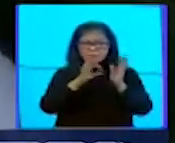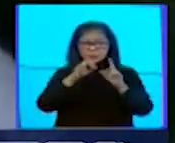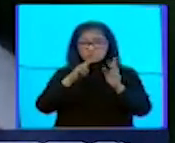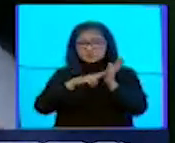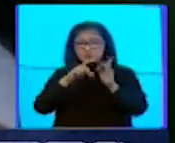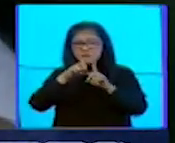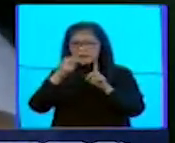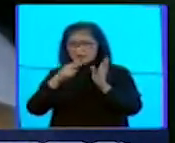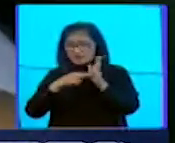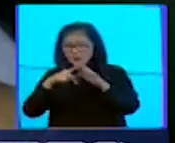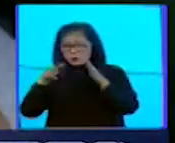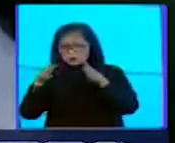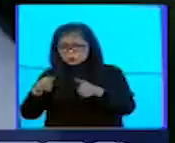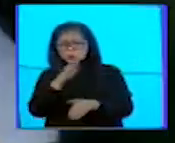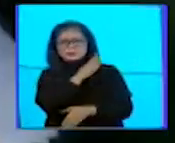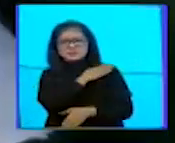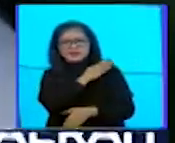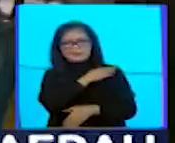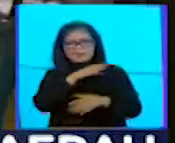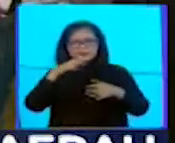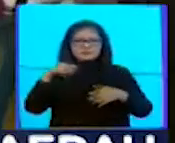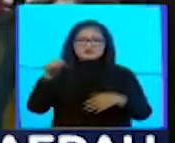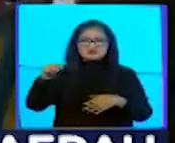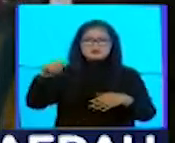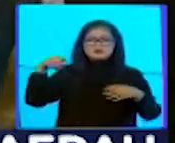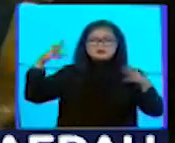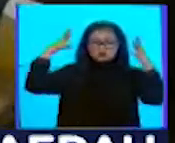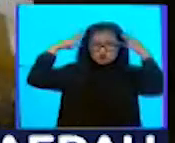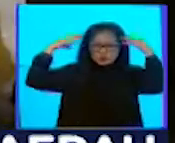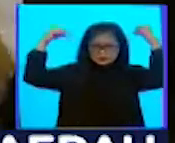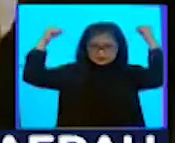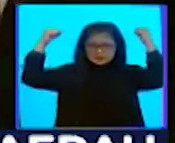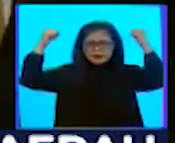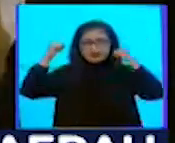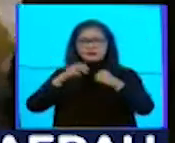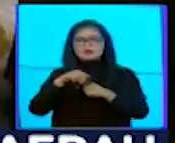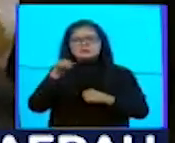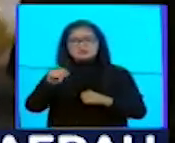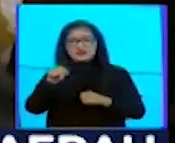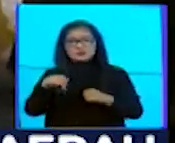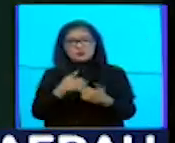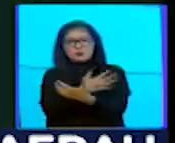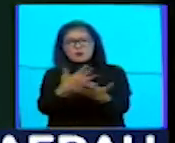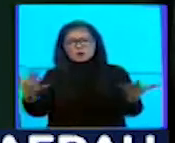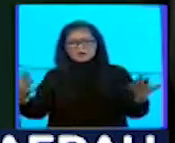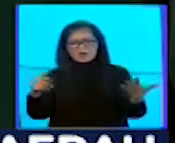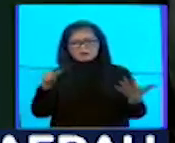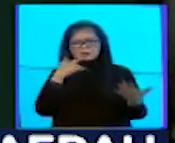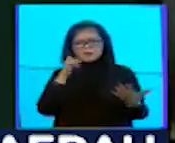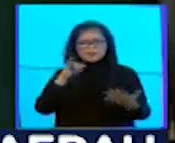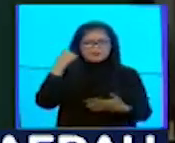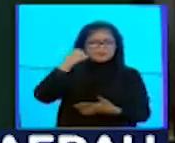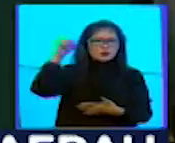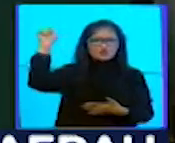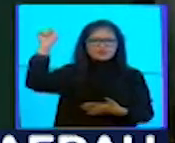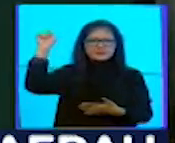Toraja Utara Sulawesi Selatan menuai polemik sebelumnya wakil bupati Toraja Utara Frederik Victor palembong mengaku fuster